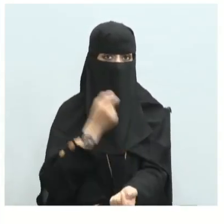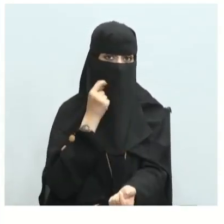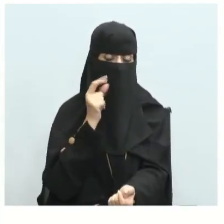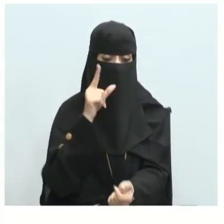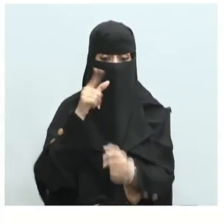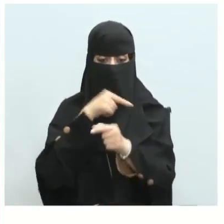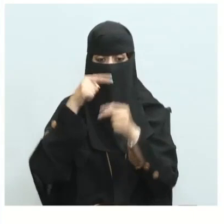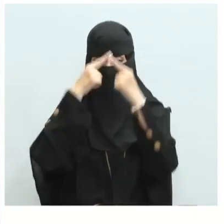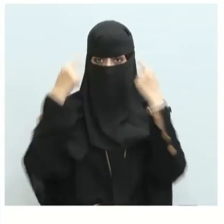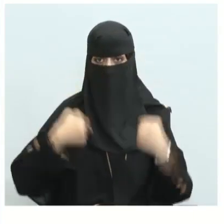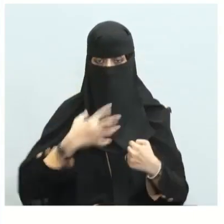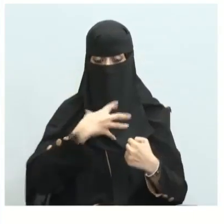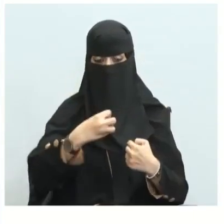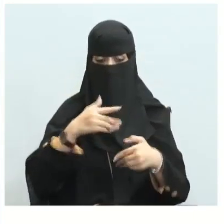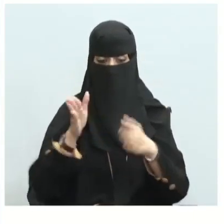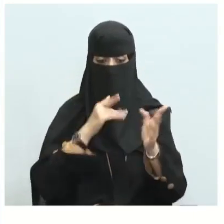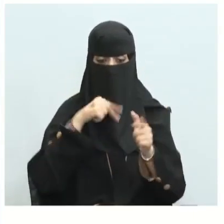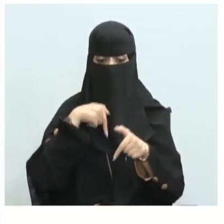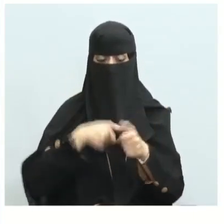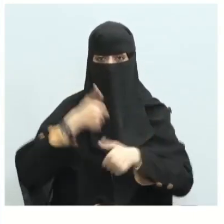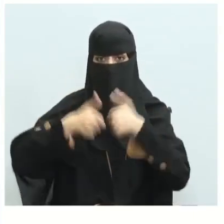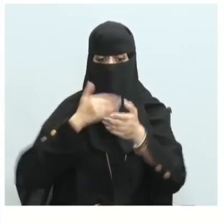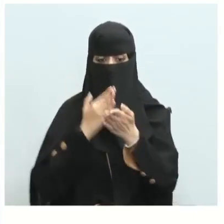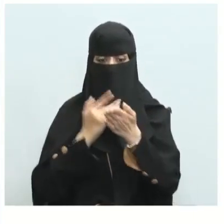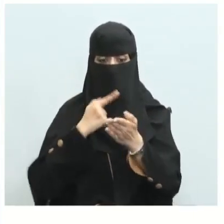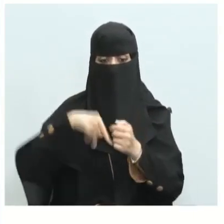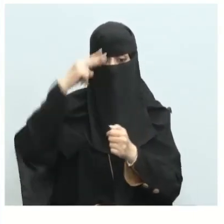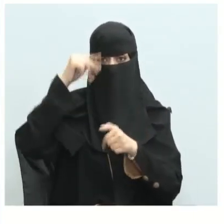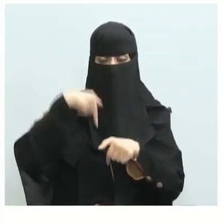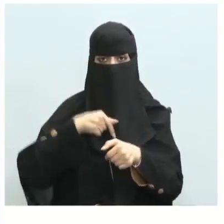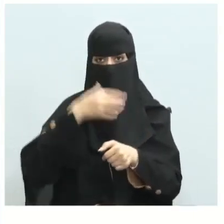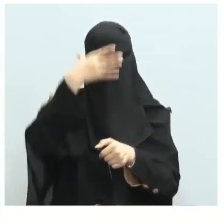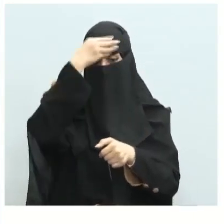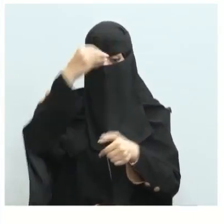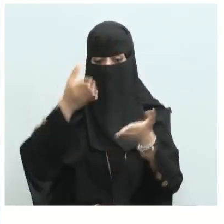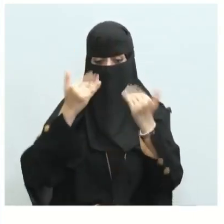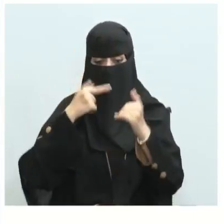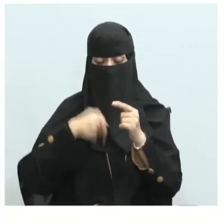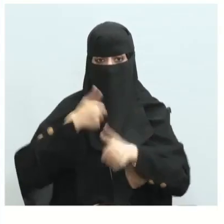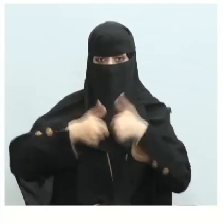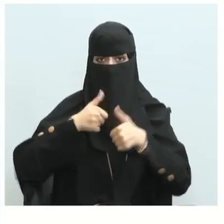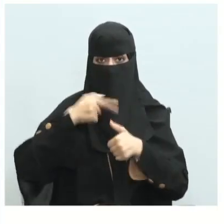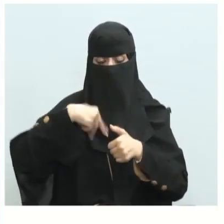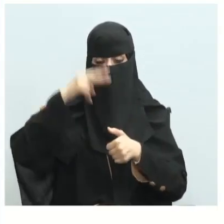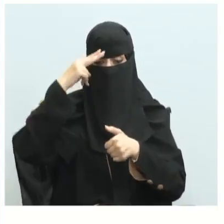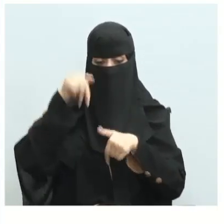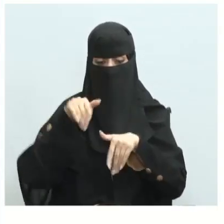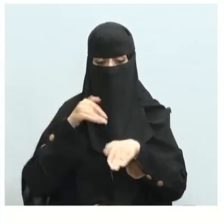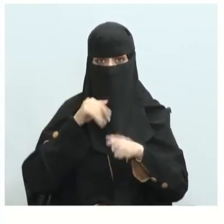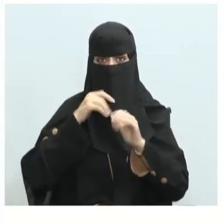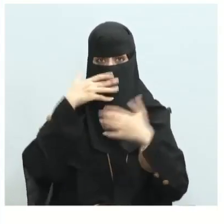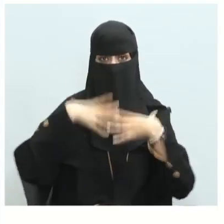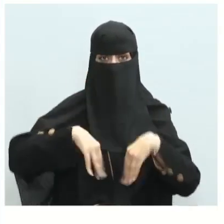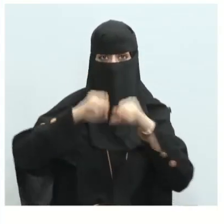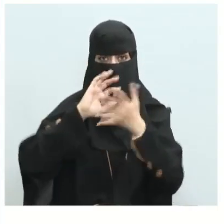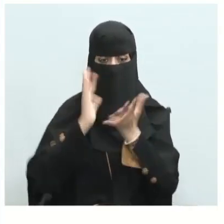الاشعه كذلك اختبار الرخصه السعوديه للتمريض اختبار الرخصه السعوديه لصحه العامه واختبار الرخصه